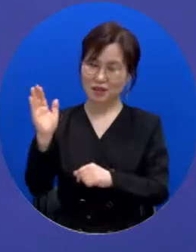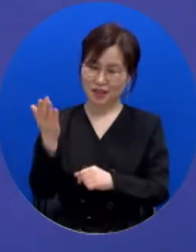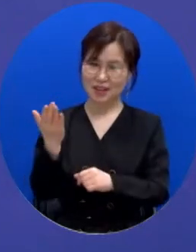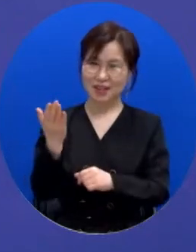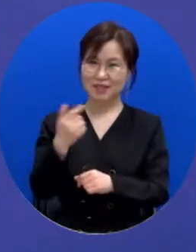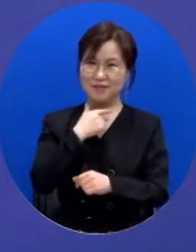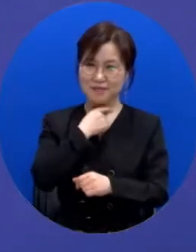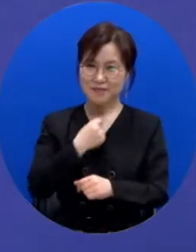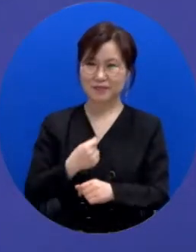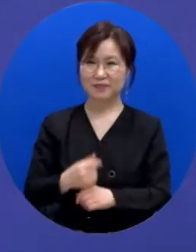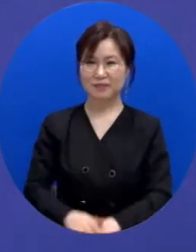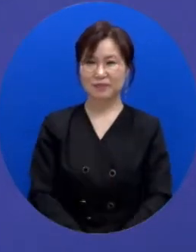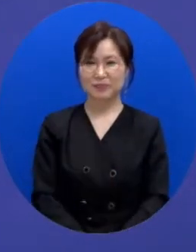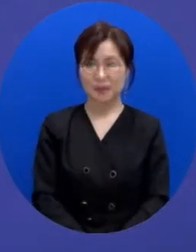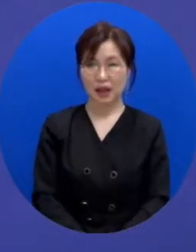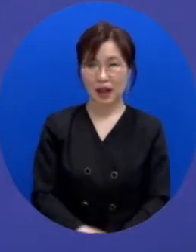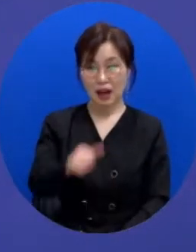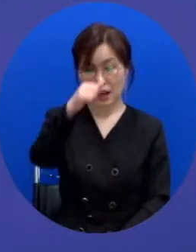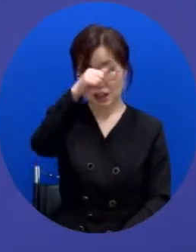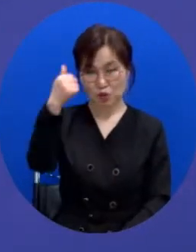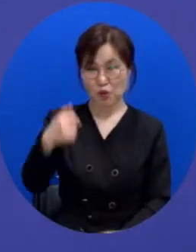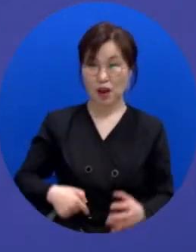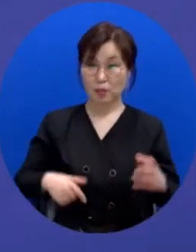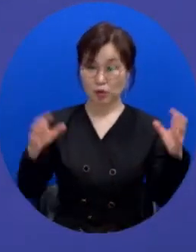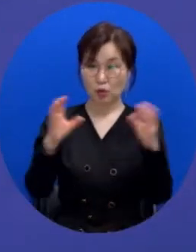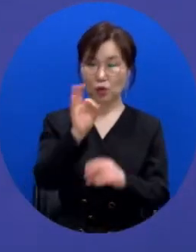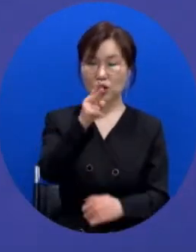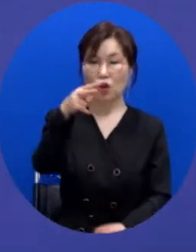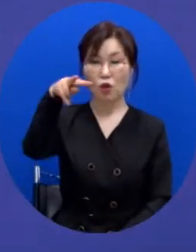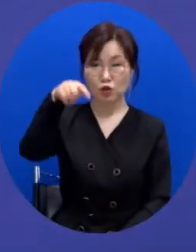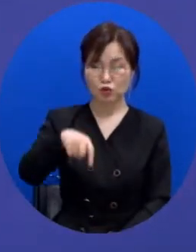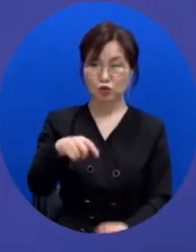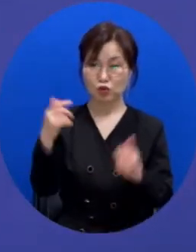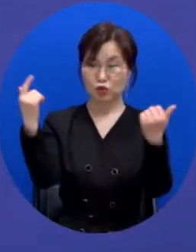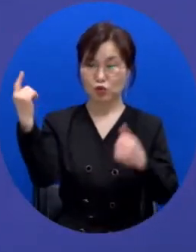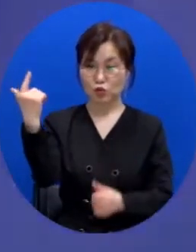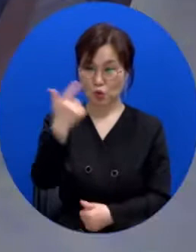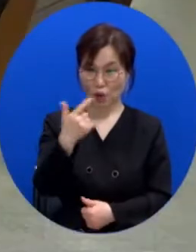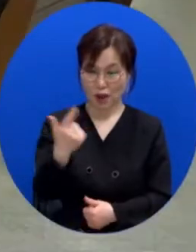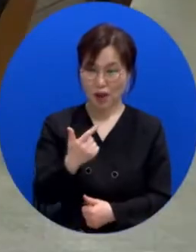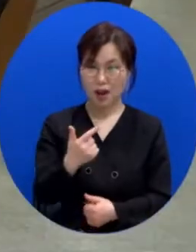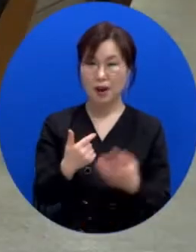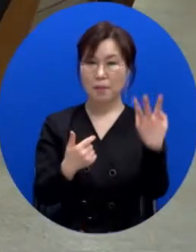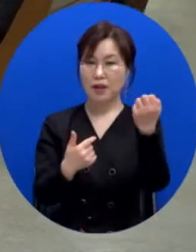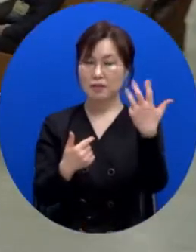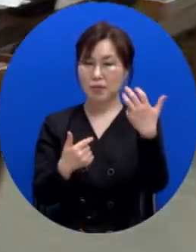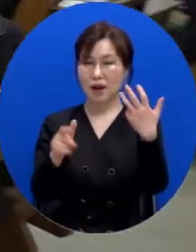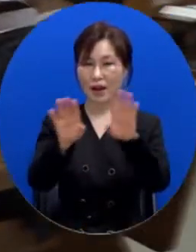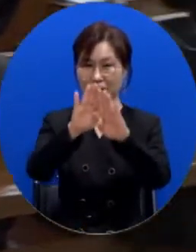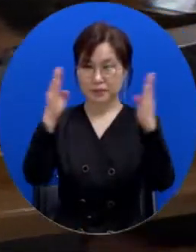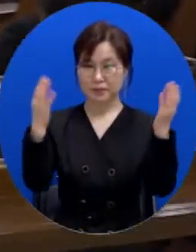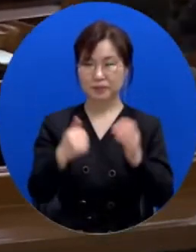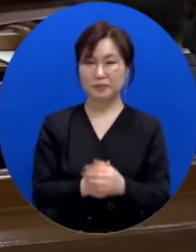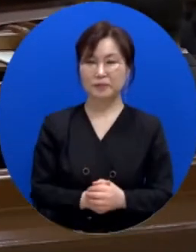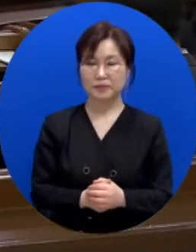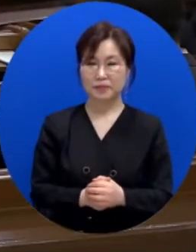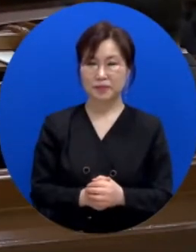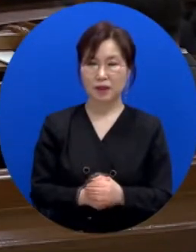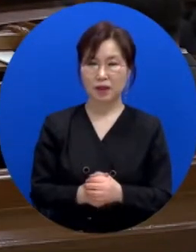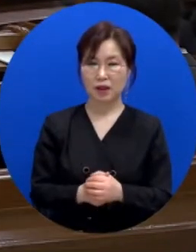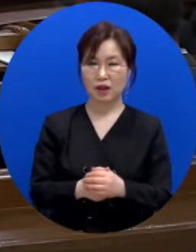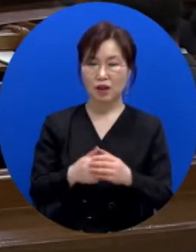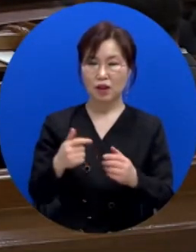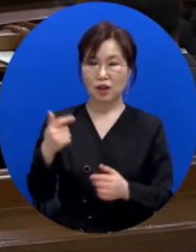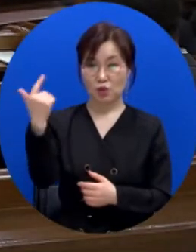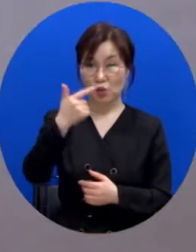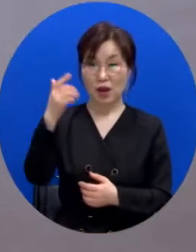대한예수교장로회 합동총회 의 여수 노벨과 88 정기회를 열었습니다 개회 입에서 노회장 전기